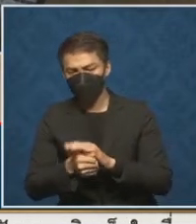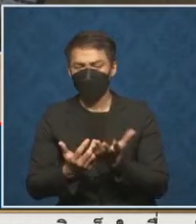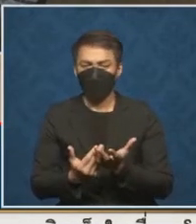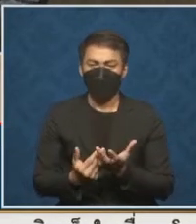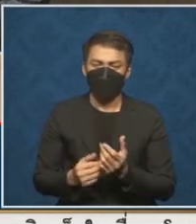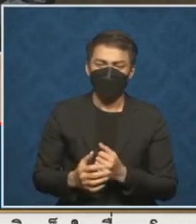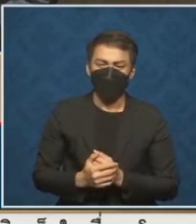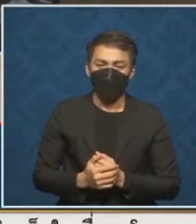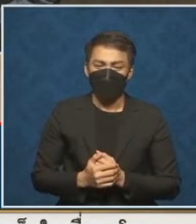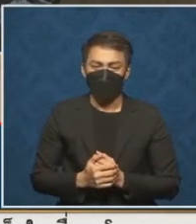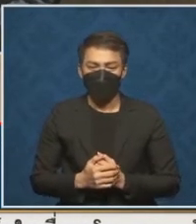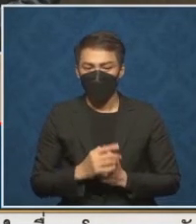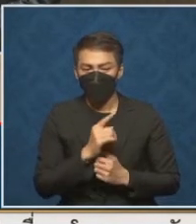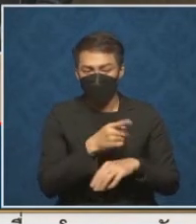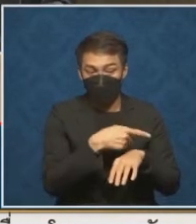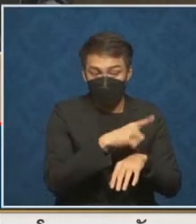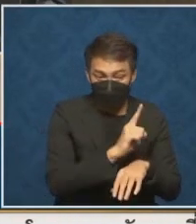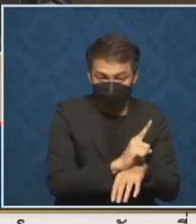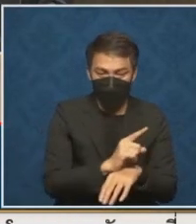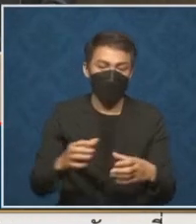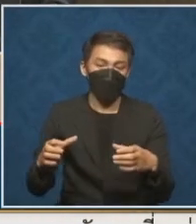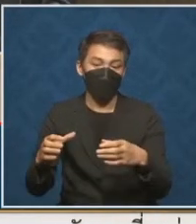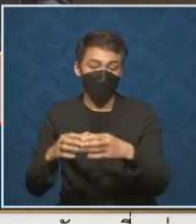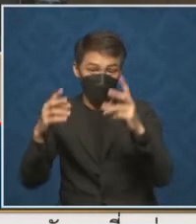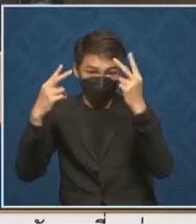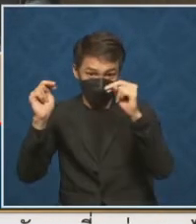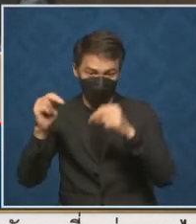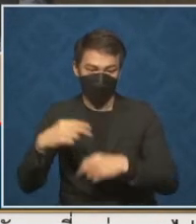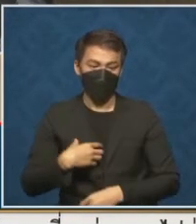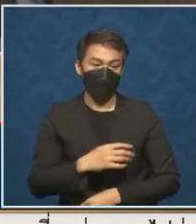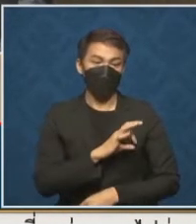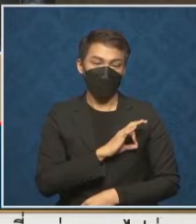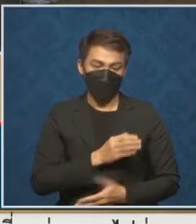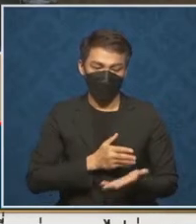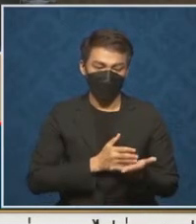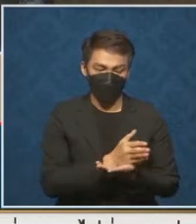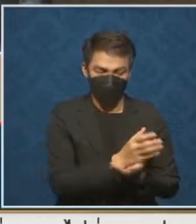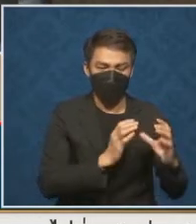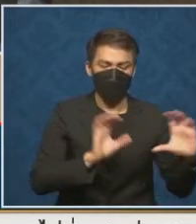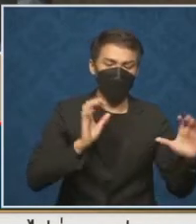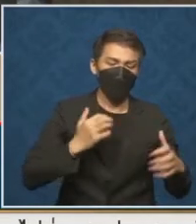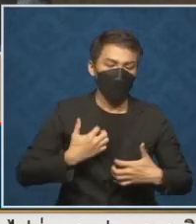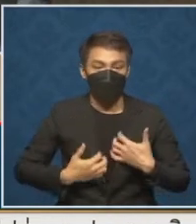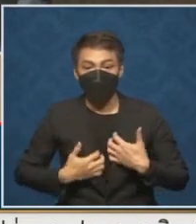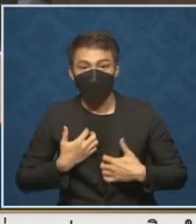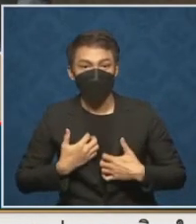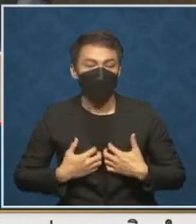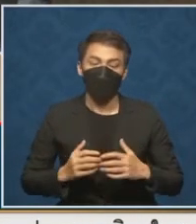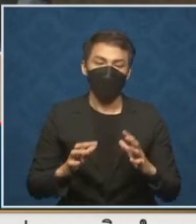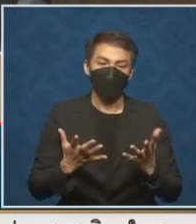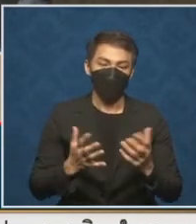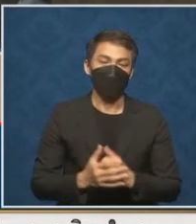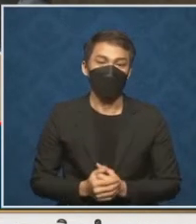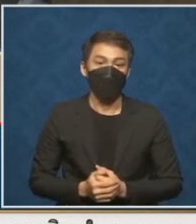ไม่มีเหตุผลอะไรที่จะแอบแฝงที่จะทำให้ท่านมาทานข้างนั้นตรีหรือเพื่อน